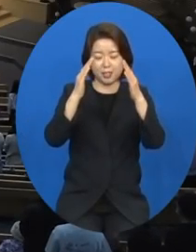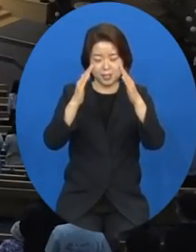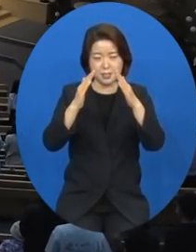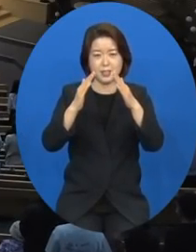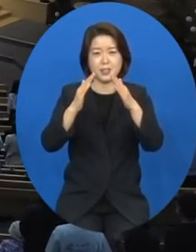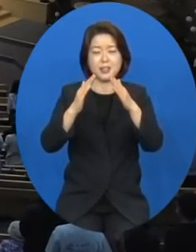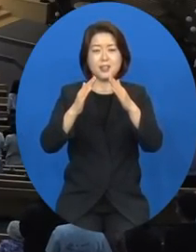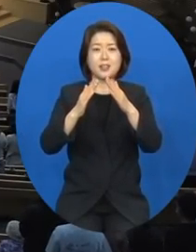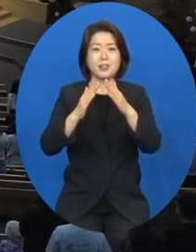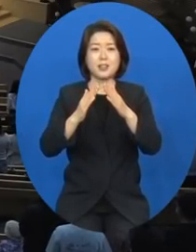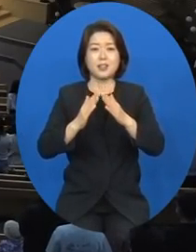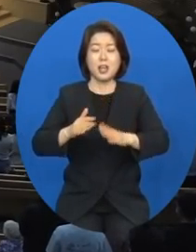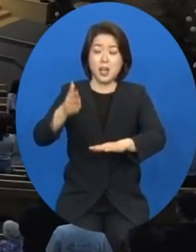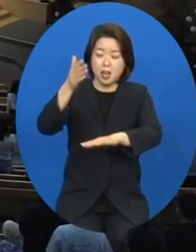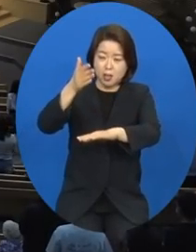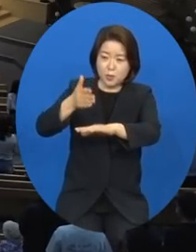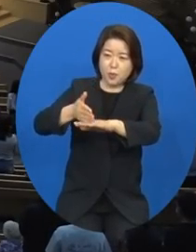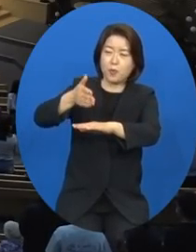were